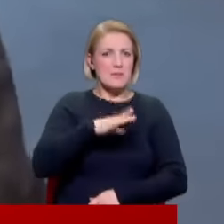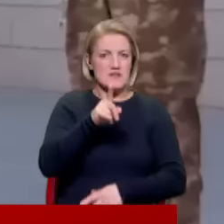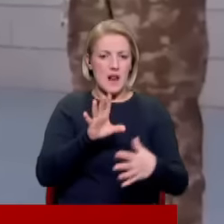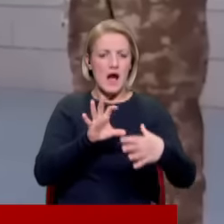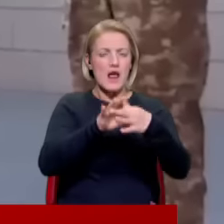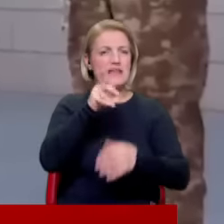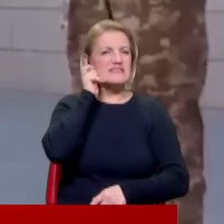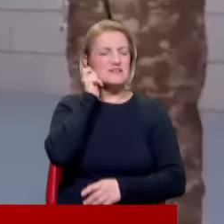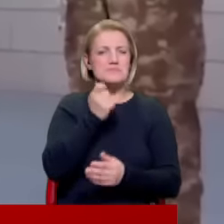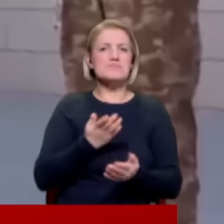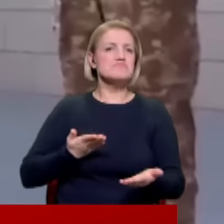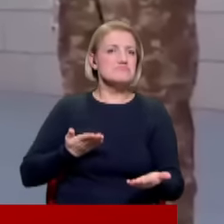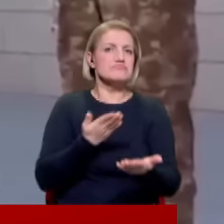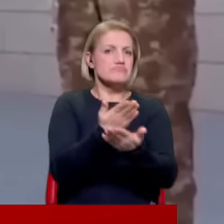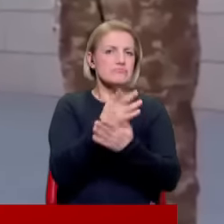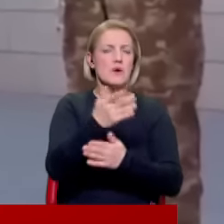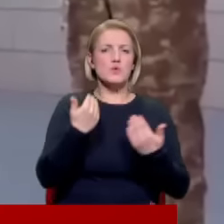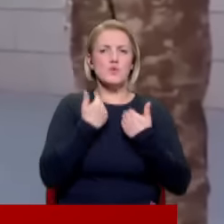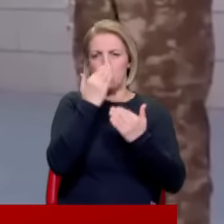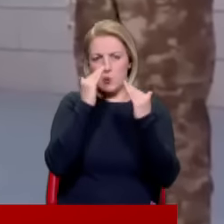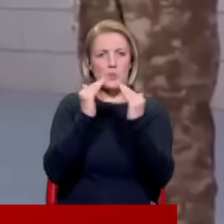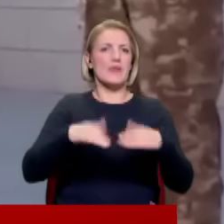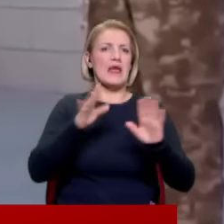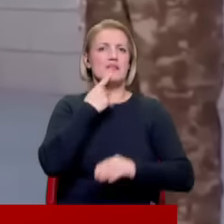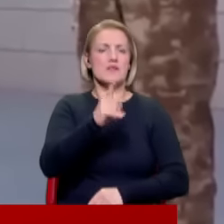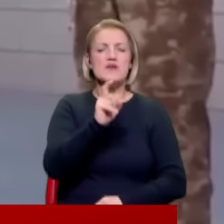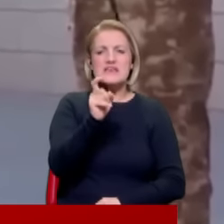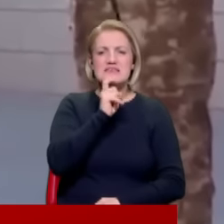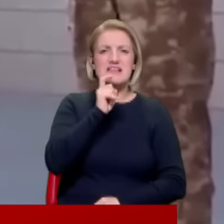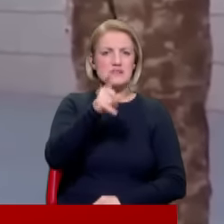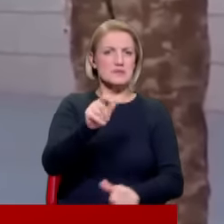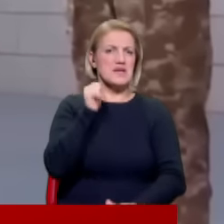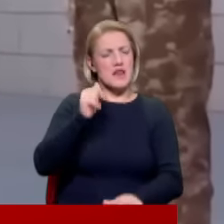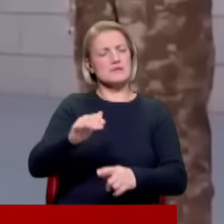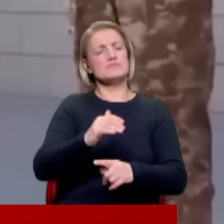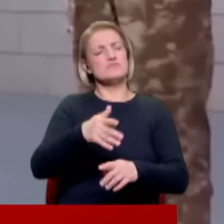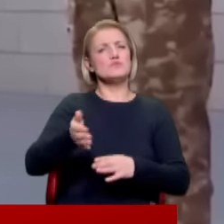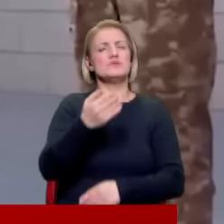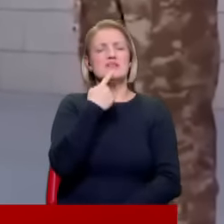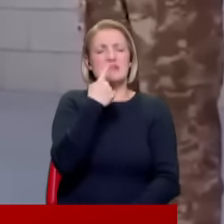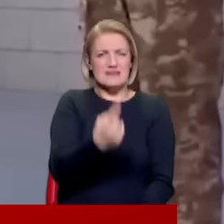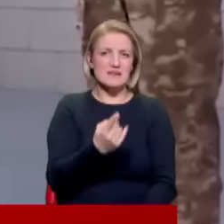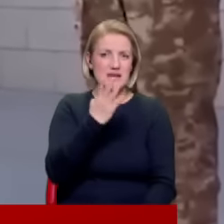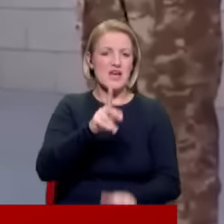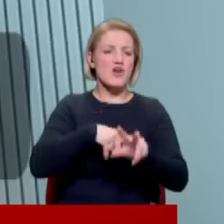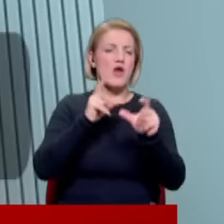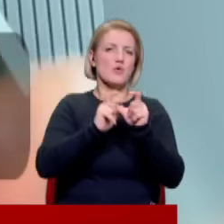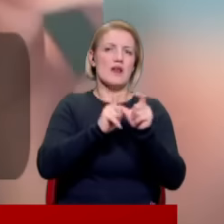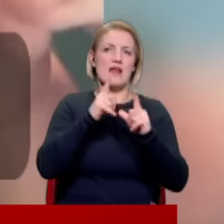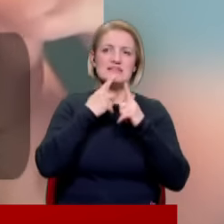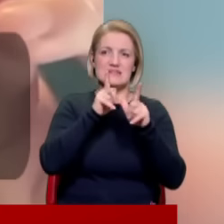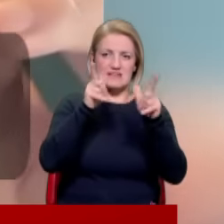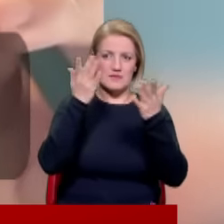istenmesiyle disipline sevk edilmesi hukuka aykırı dedi. Yanlıştan geri dönün diyerek Milli Savunma Bakanı Yaşar Güler'e çağrı yaptı.